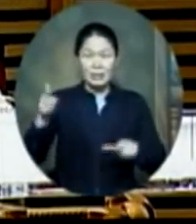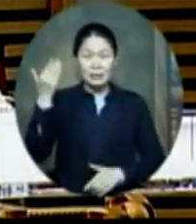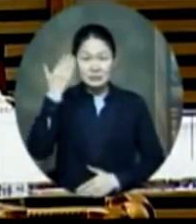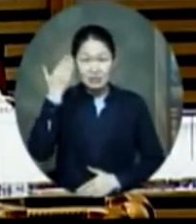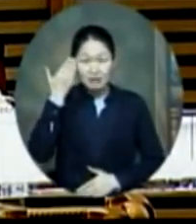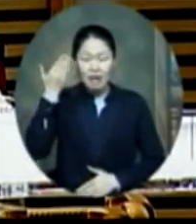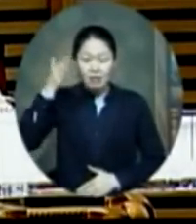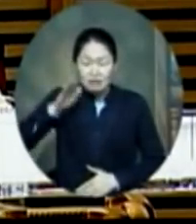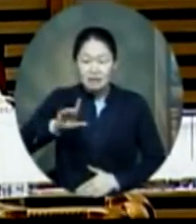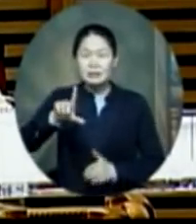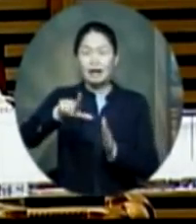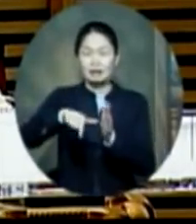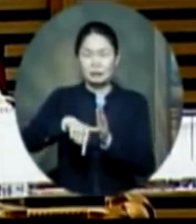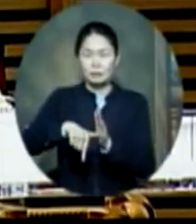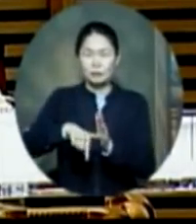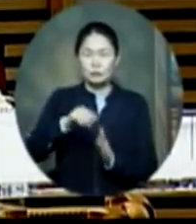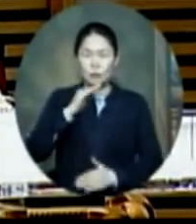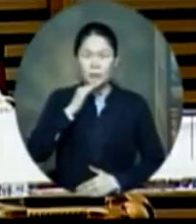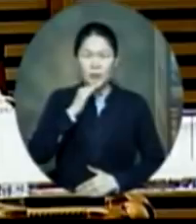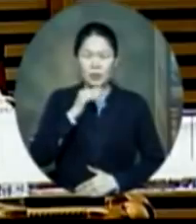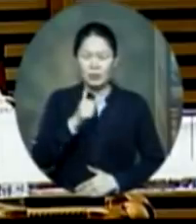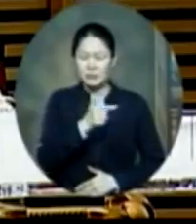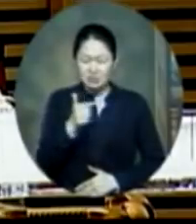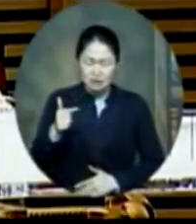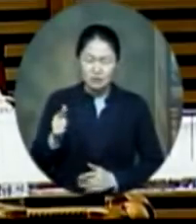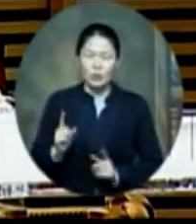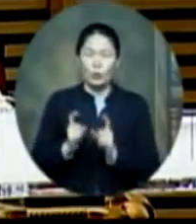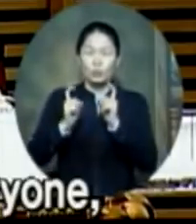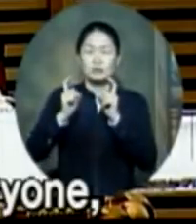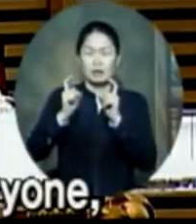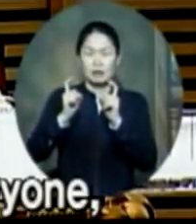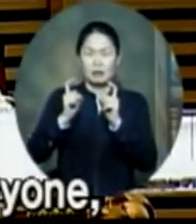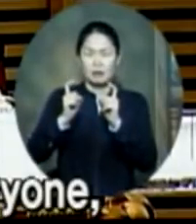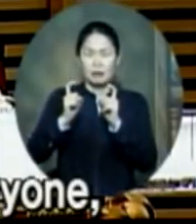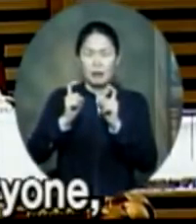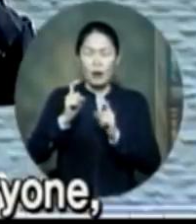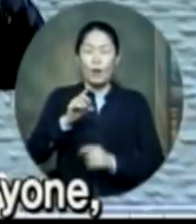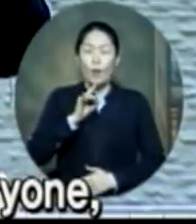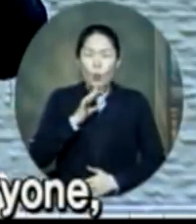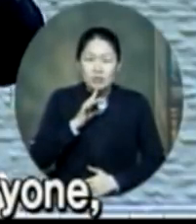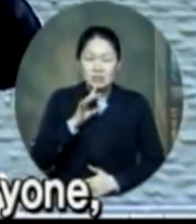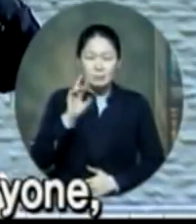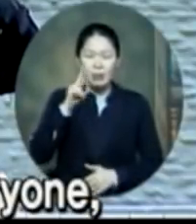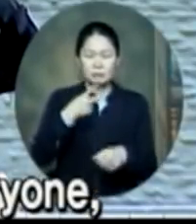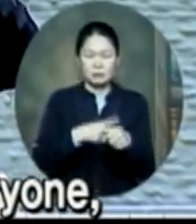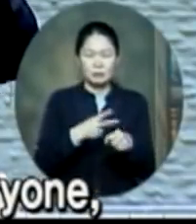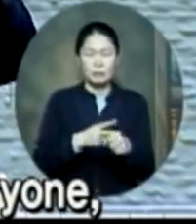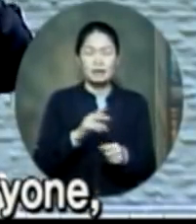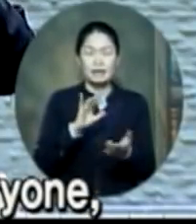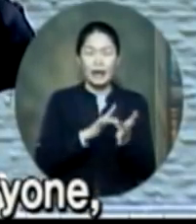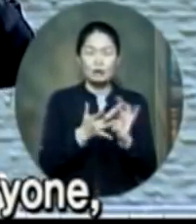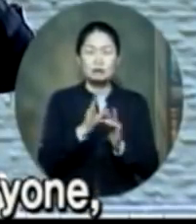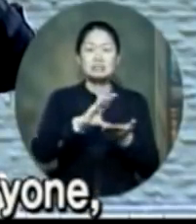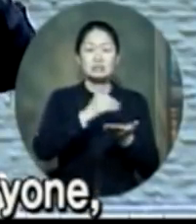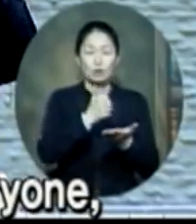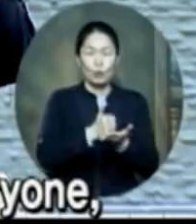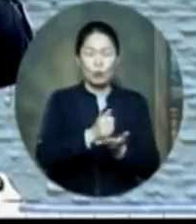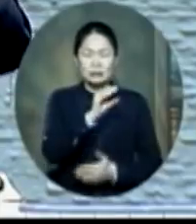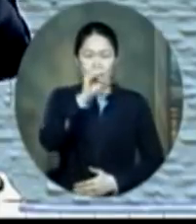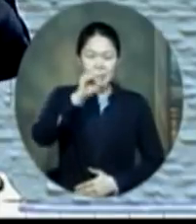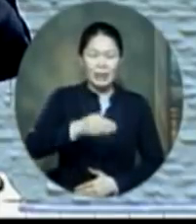근데 이때 당시만 해도 그것은 굉장한 쟁점이었어요. 사도 바울은 오직 예수 그리스도 십자가의